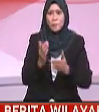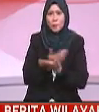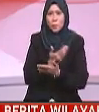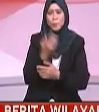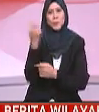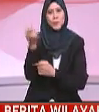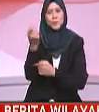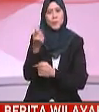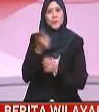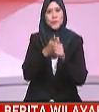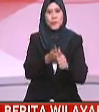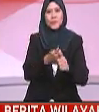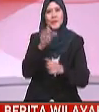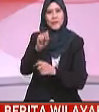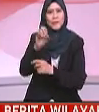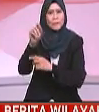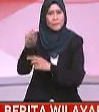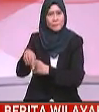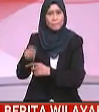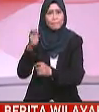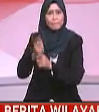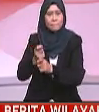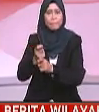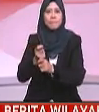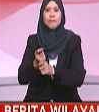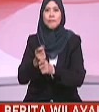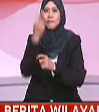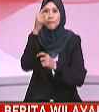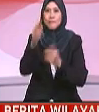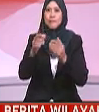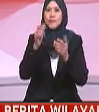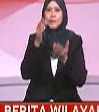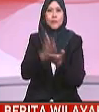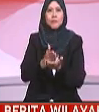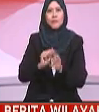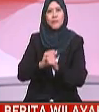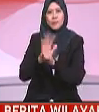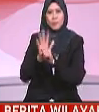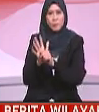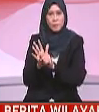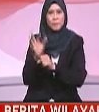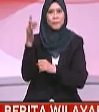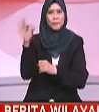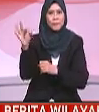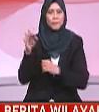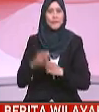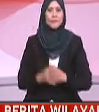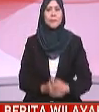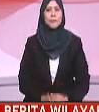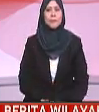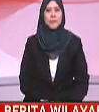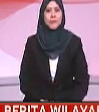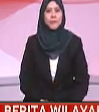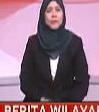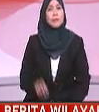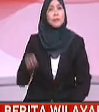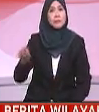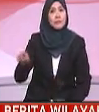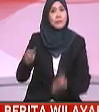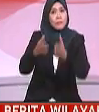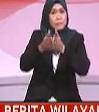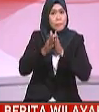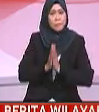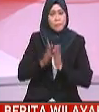dan sentiasa mematuhi SOP yang ditetapkan untuk memutuskan rantaian pandemik COVID-19. Mereka juga